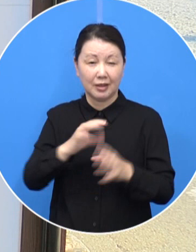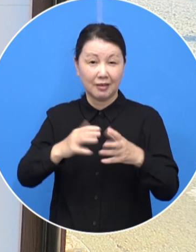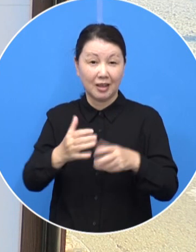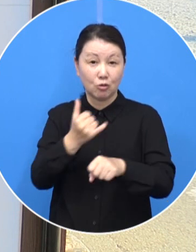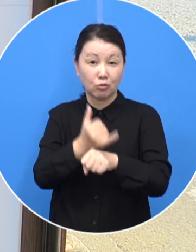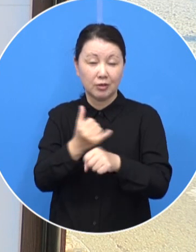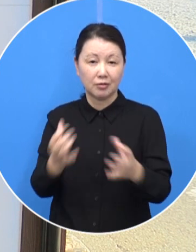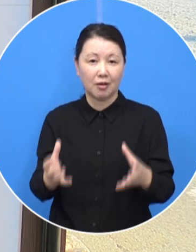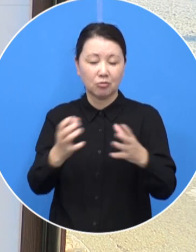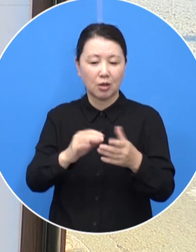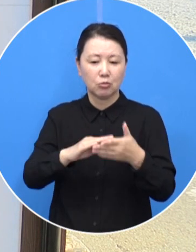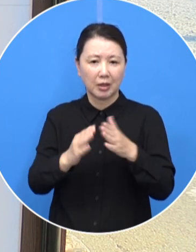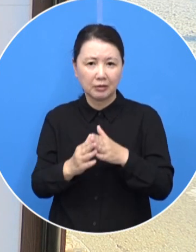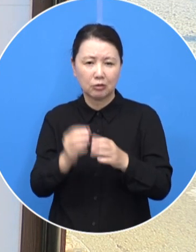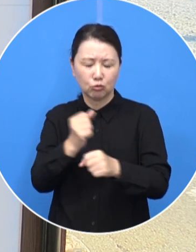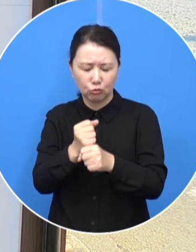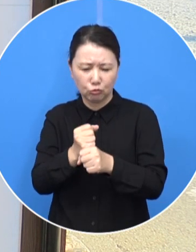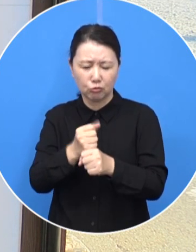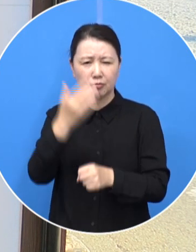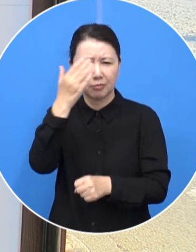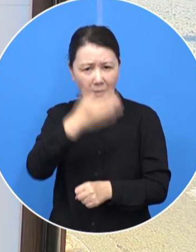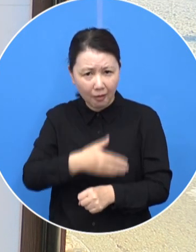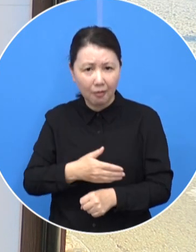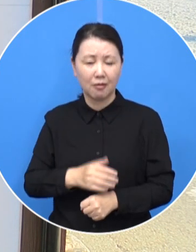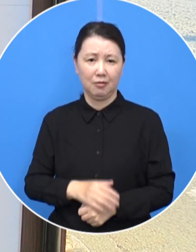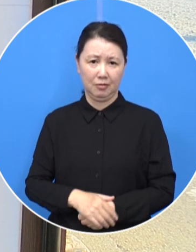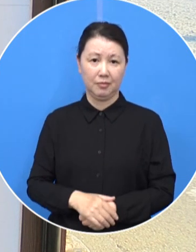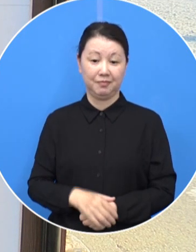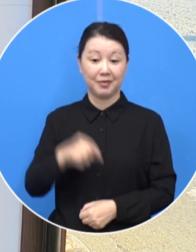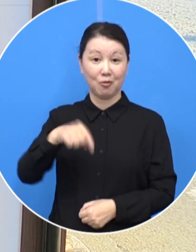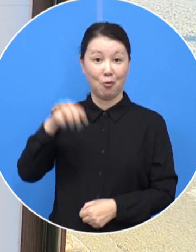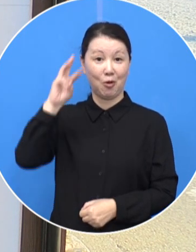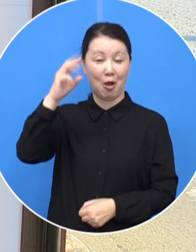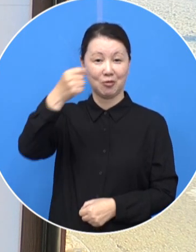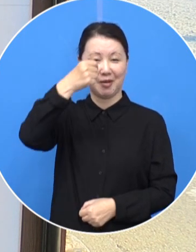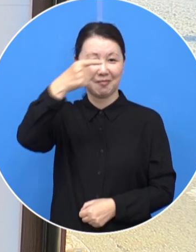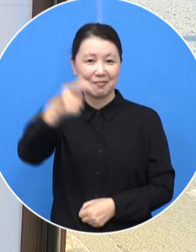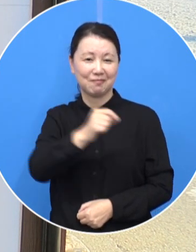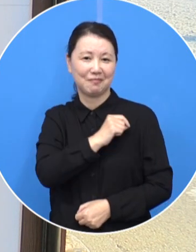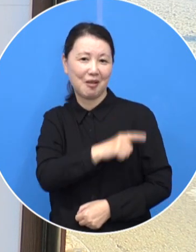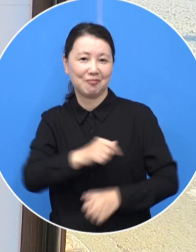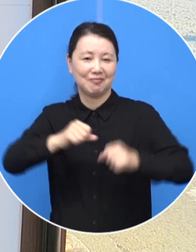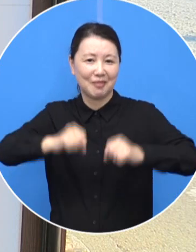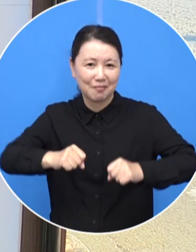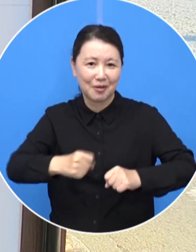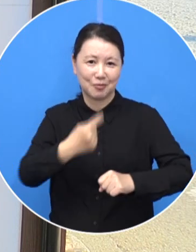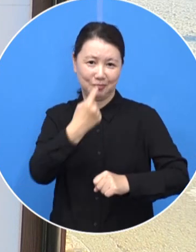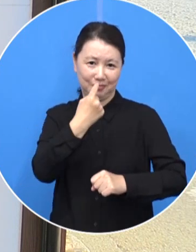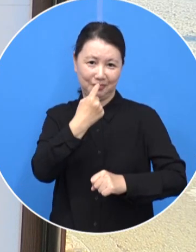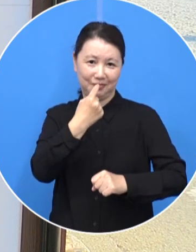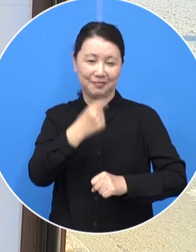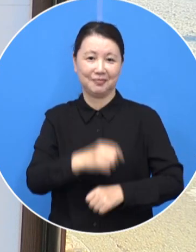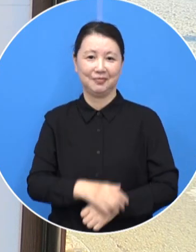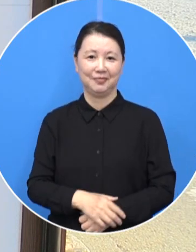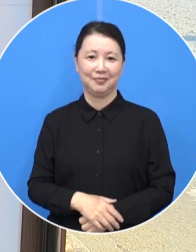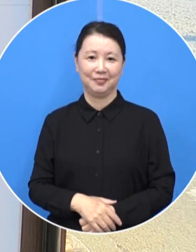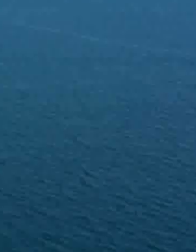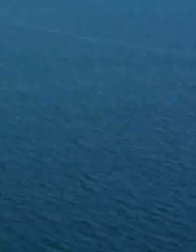国人材の集まる街を作るのだと感じました。 鹿児島で明るく前向きに頑張ります。